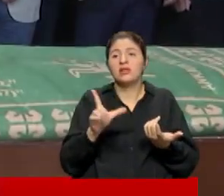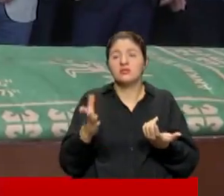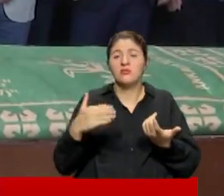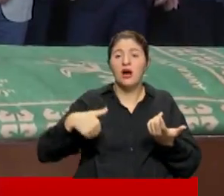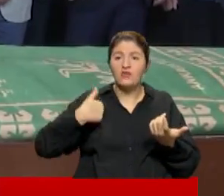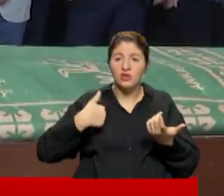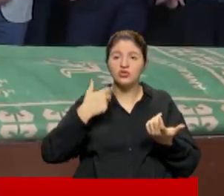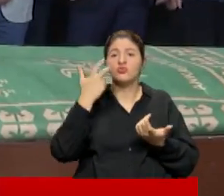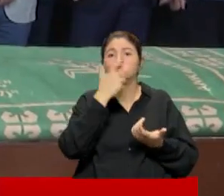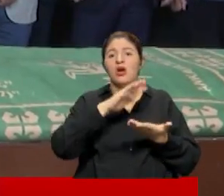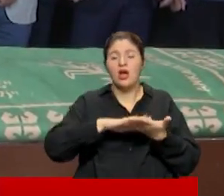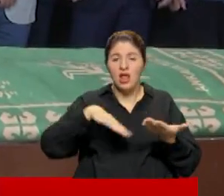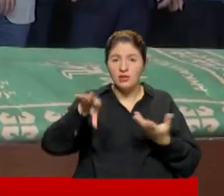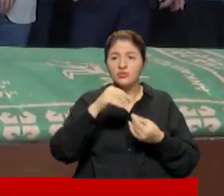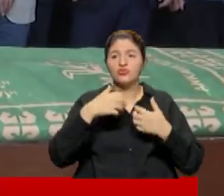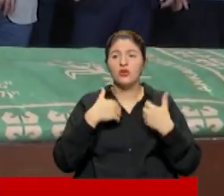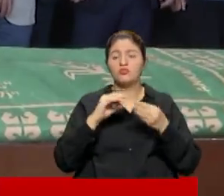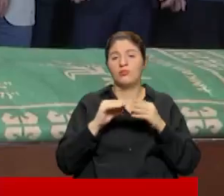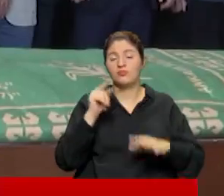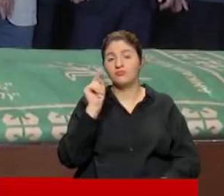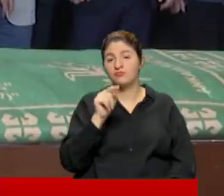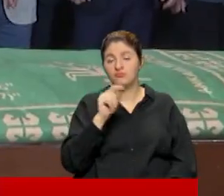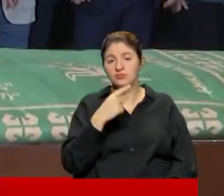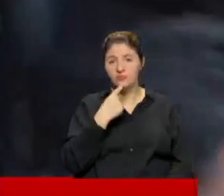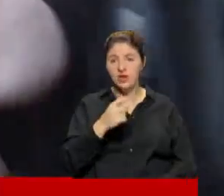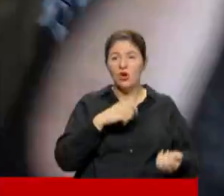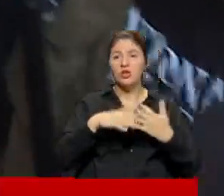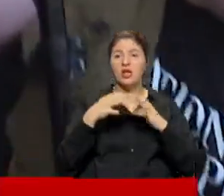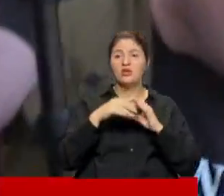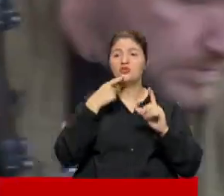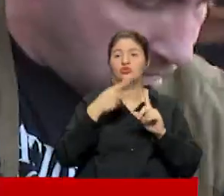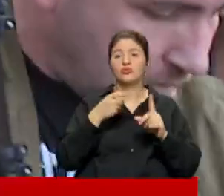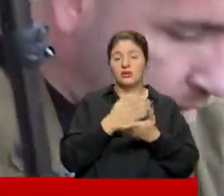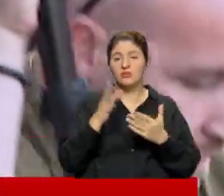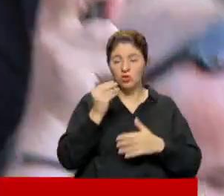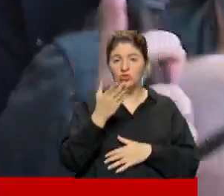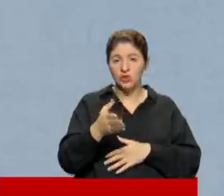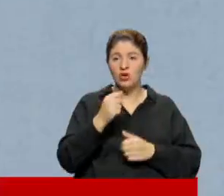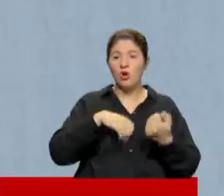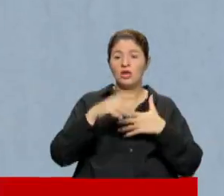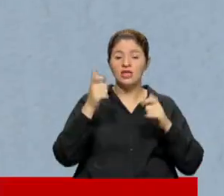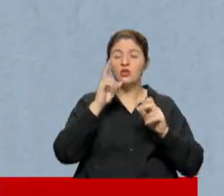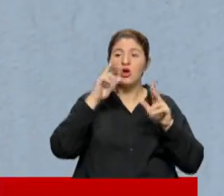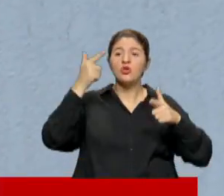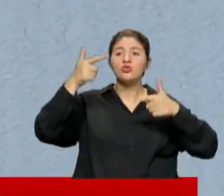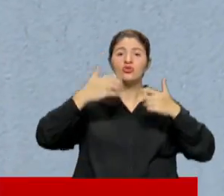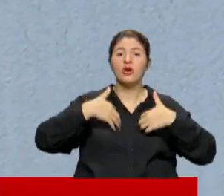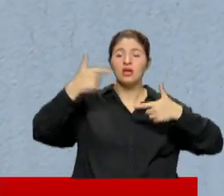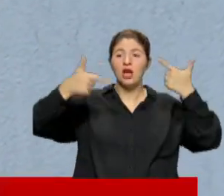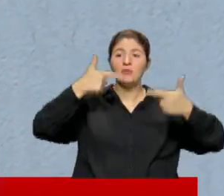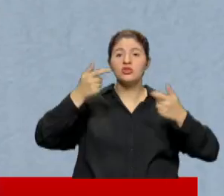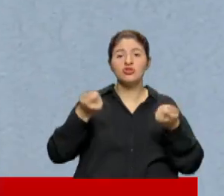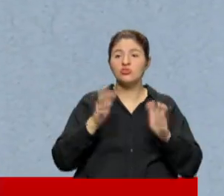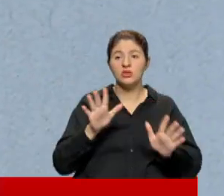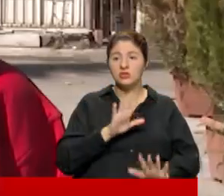avukatı müzisyen arkadaşları güvenlik sorununa dikkat çektiler olayla ilgili soruşturma devam ederken olay yerini gören Güvenlik kameralarının da